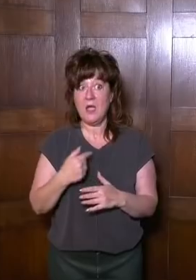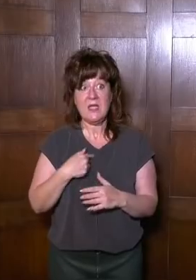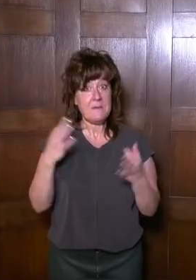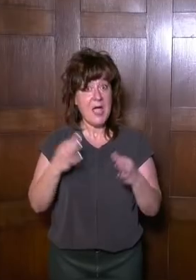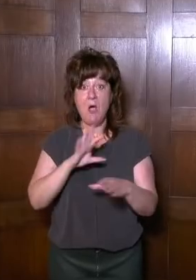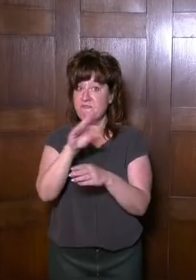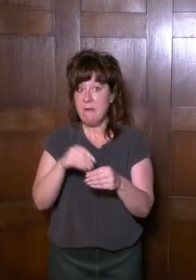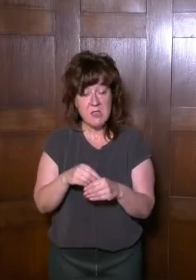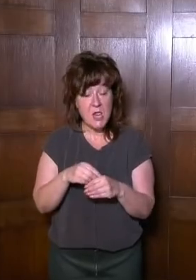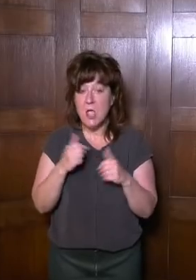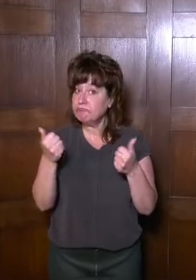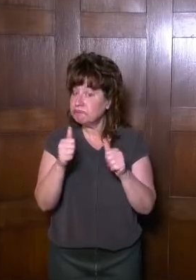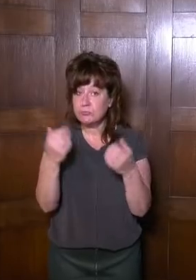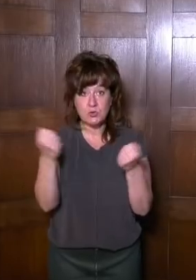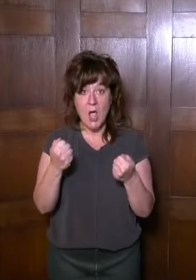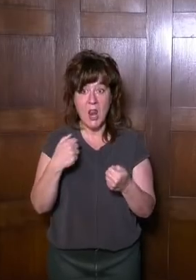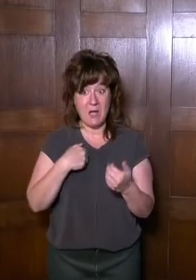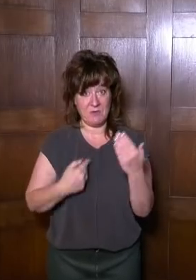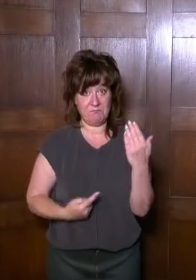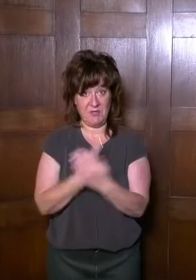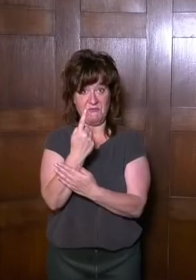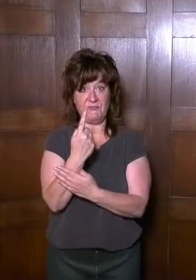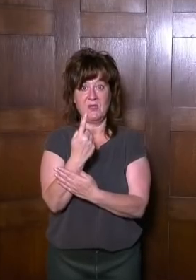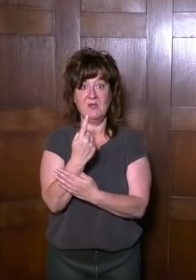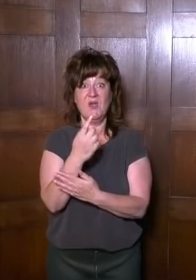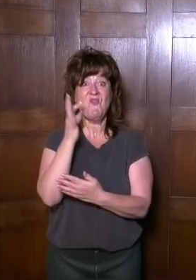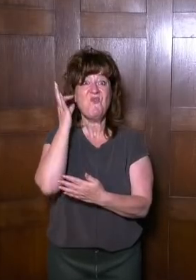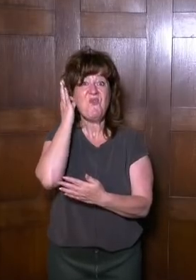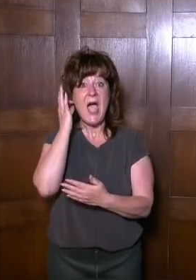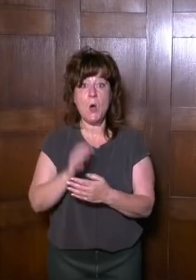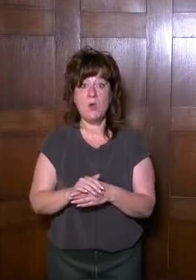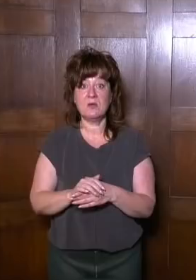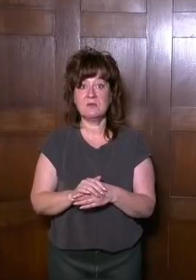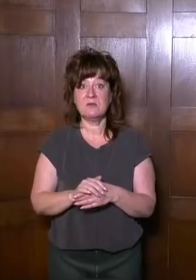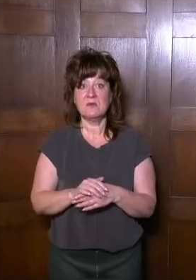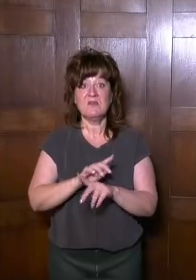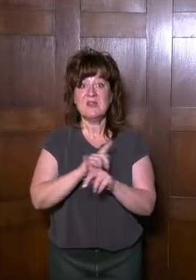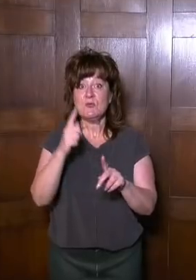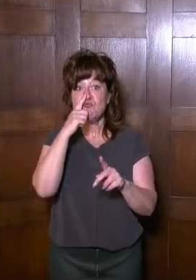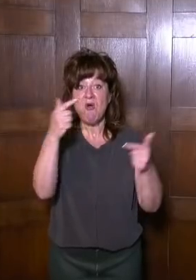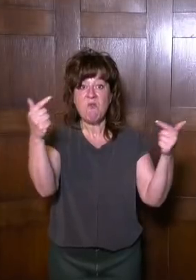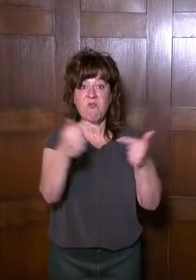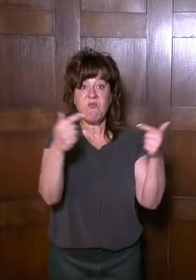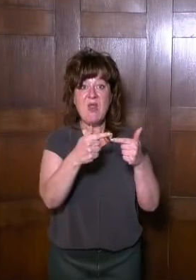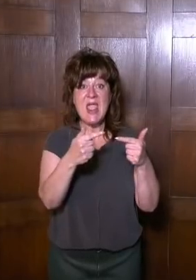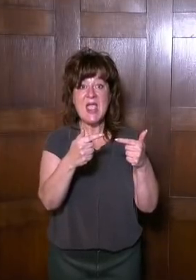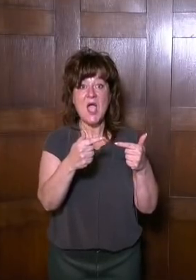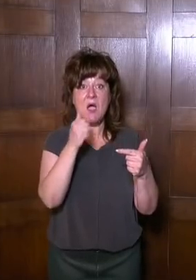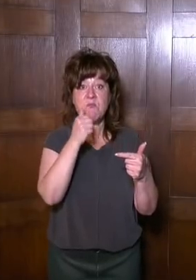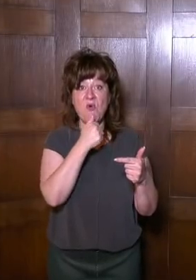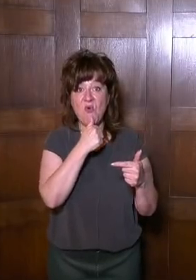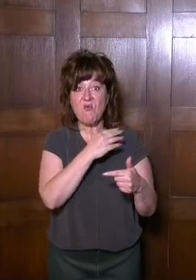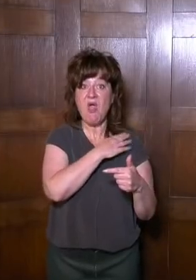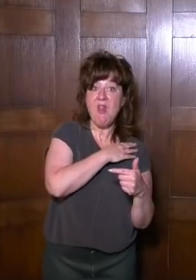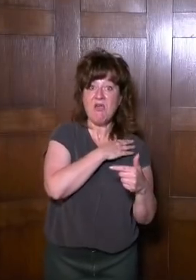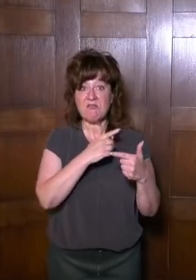kann nicht sein, dass jetzt plötzlich wieder die Frauen diejenigen sind, die nicht nur die Pflegeberufe auf dem Rücken hatten, jetzt während Corona